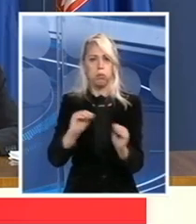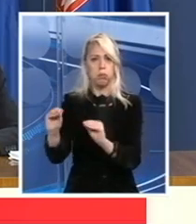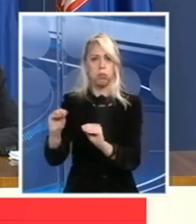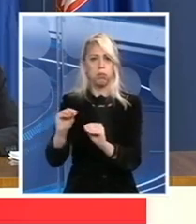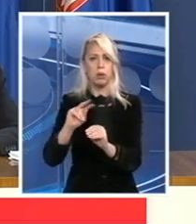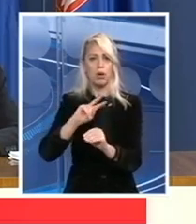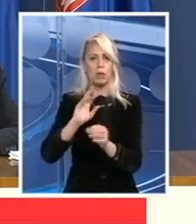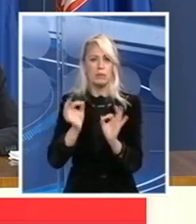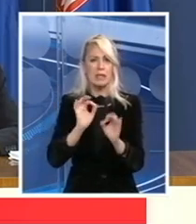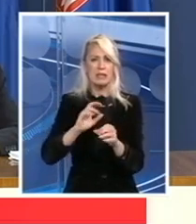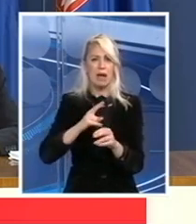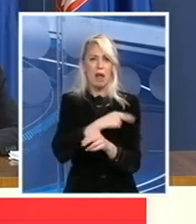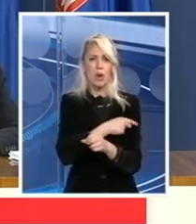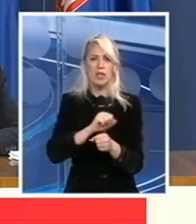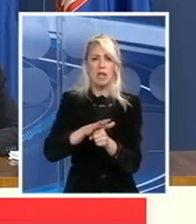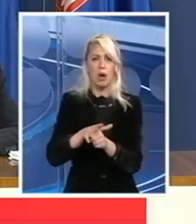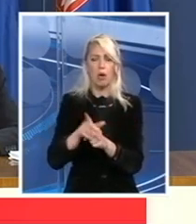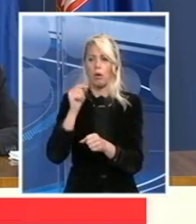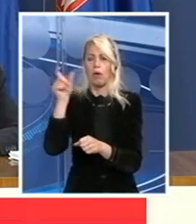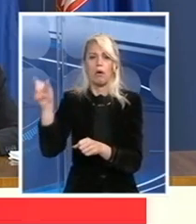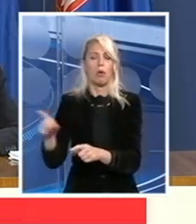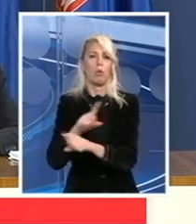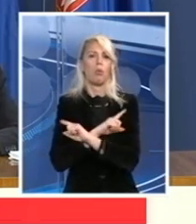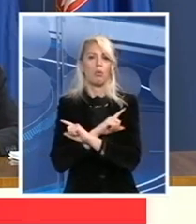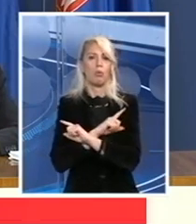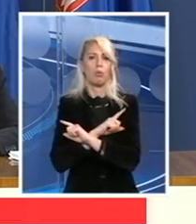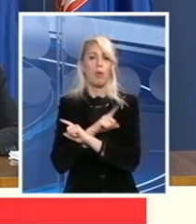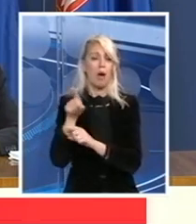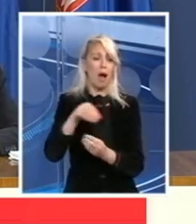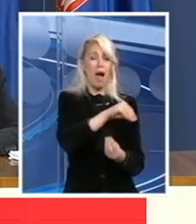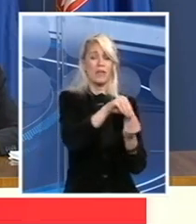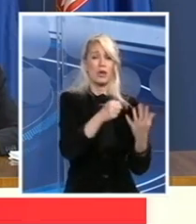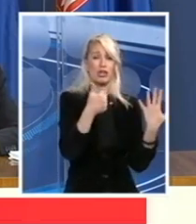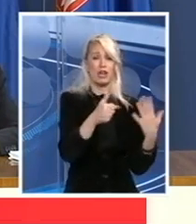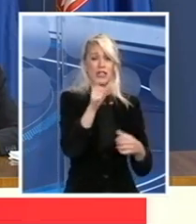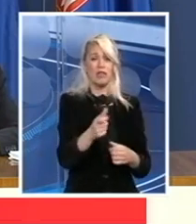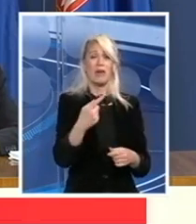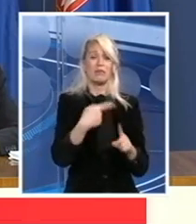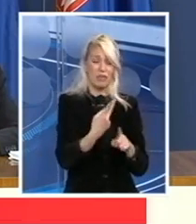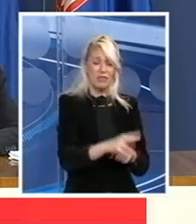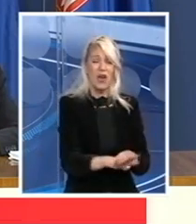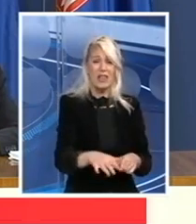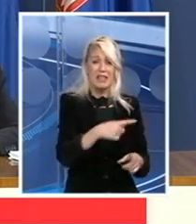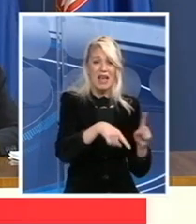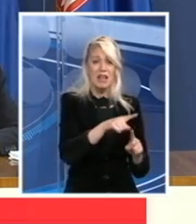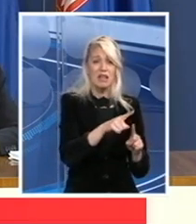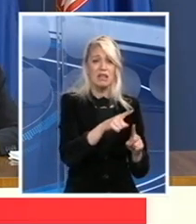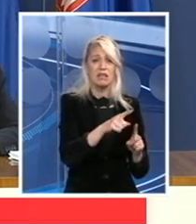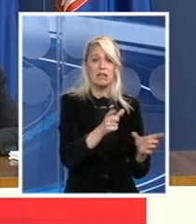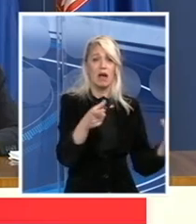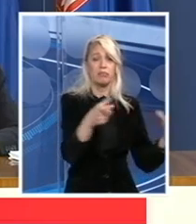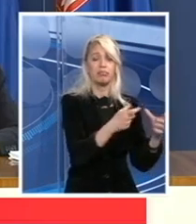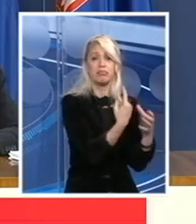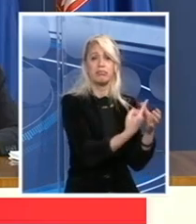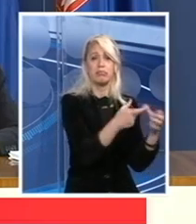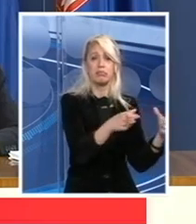preminuo i oni su stavljeni u karantin. Šestočlana porodica, 2 male dece, obavešteni su da ne mogu da budu